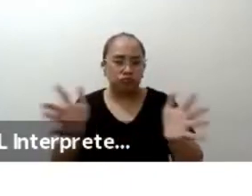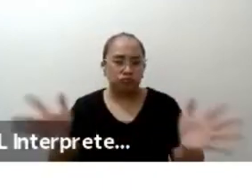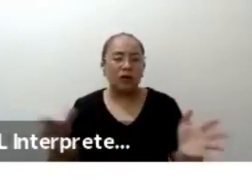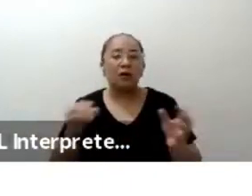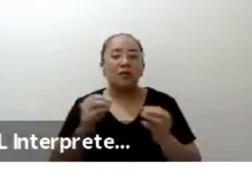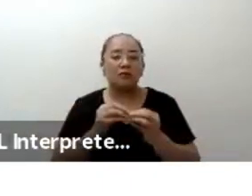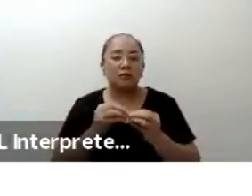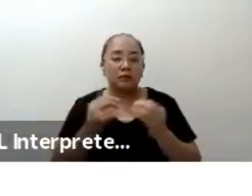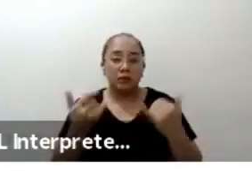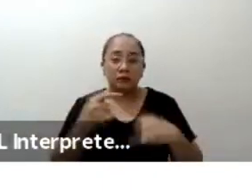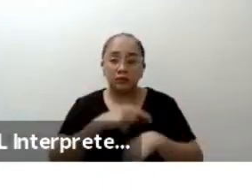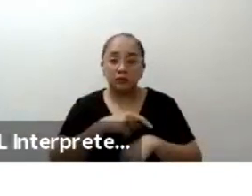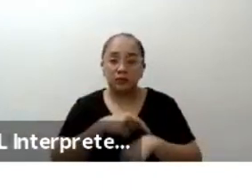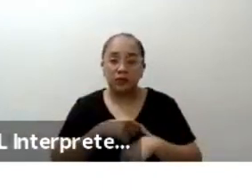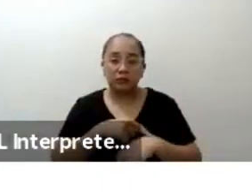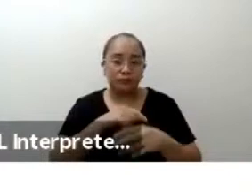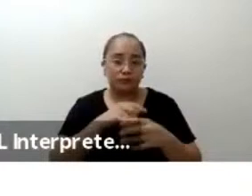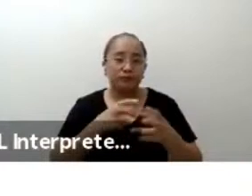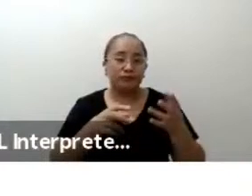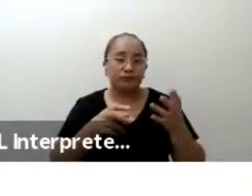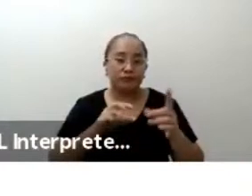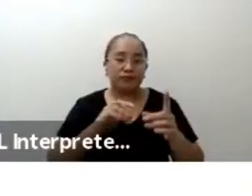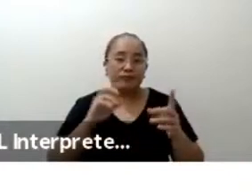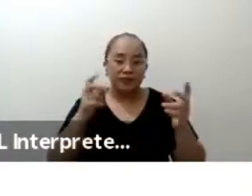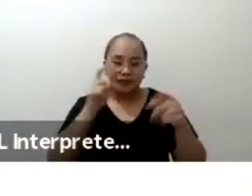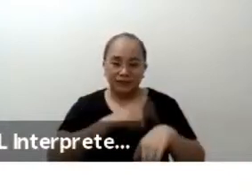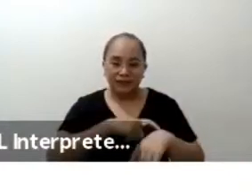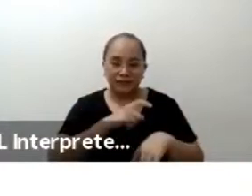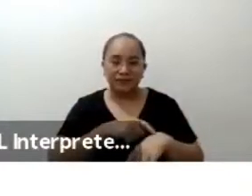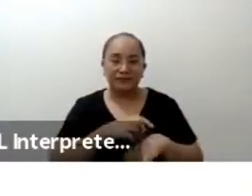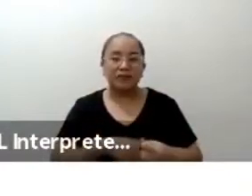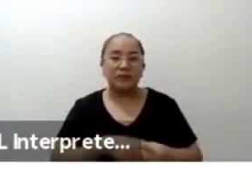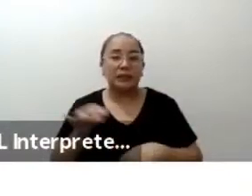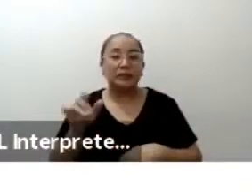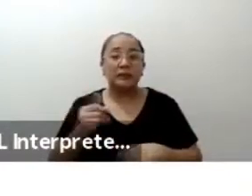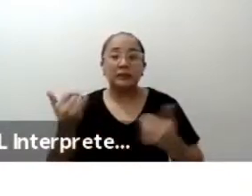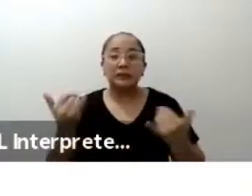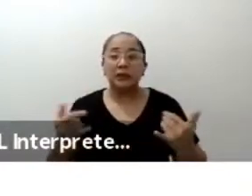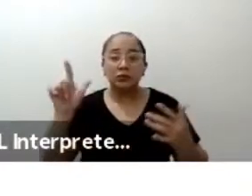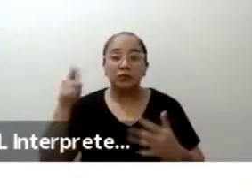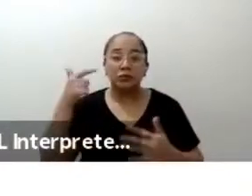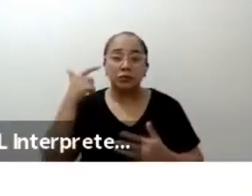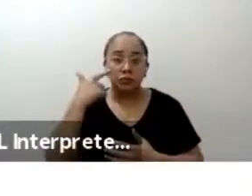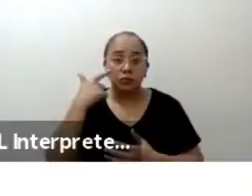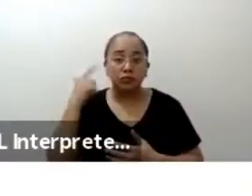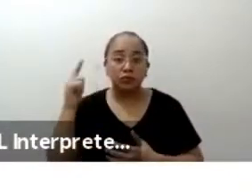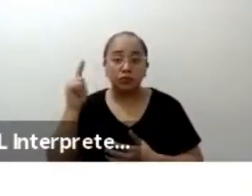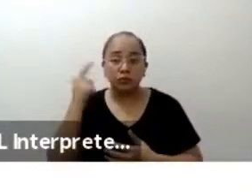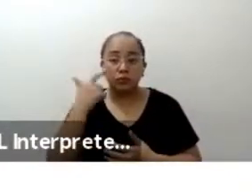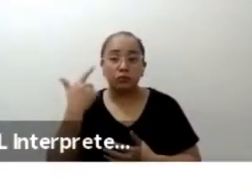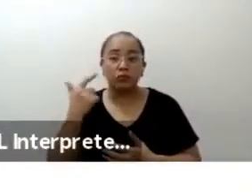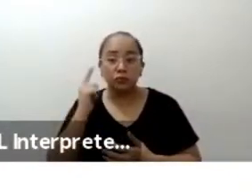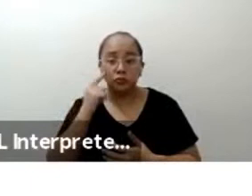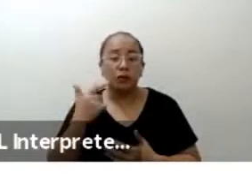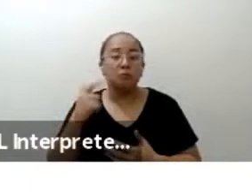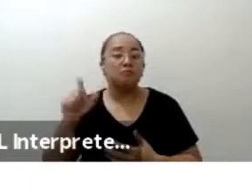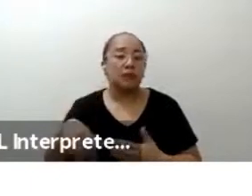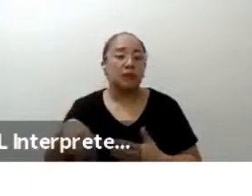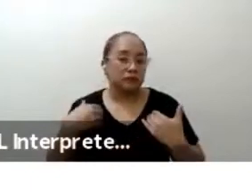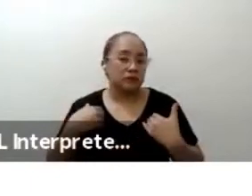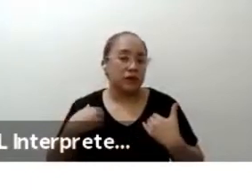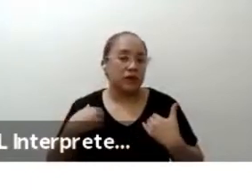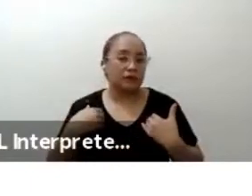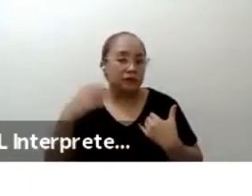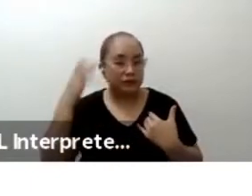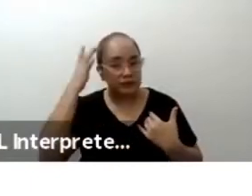nasa panahon. Lahat tayo, at lalong-lalo na ang pamahalaan, ay kailangan magkaroon ng